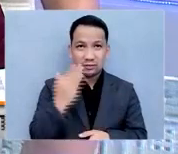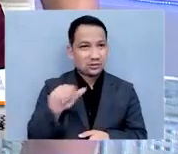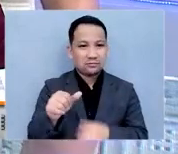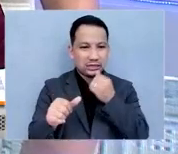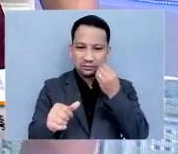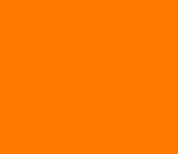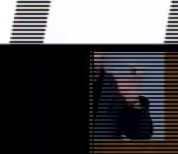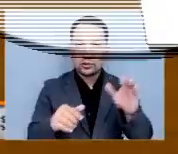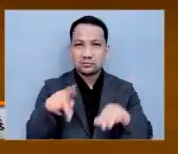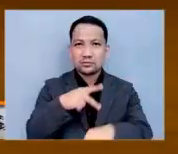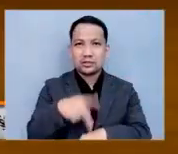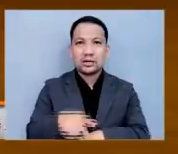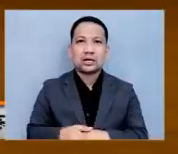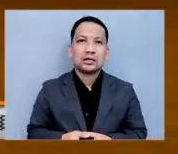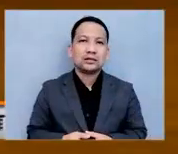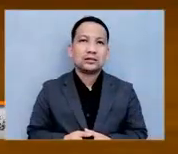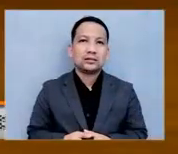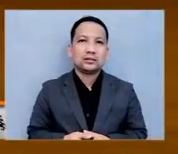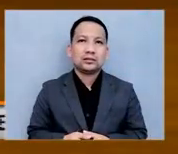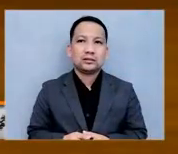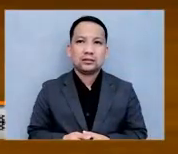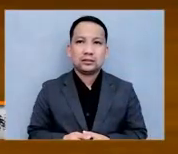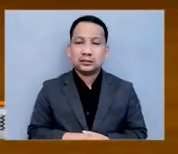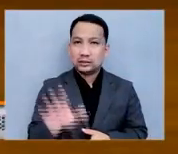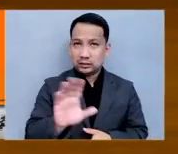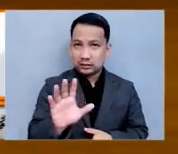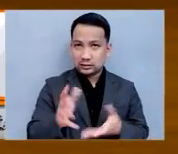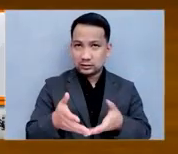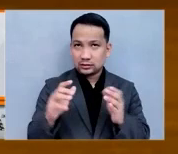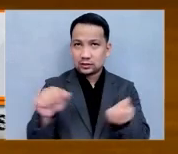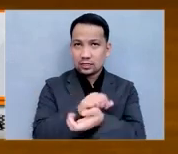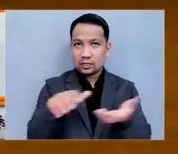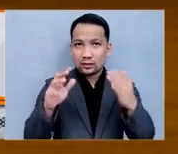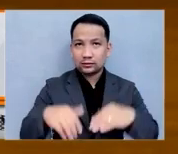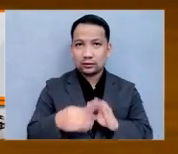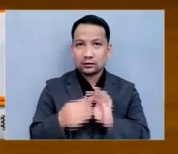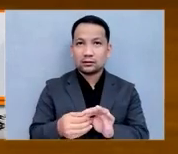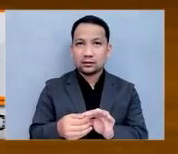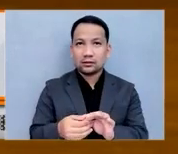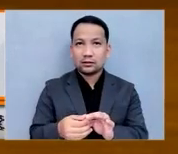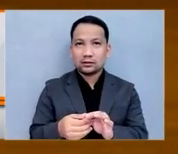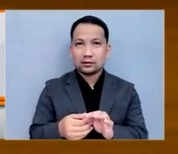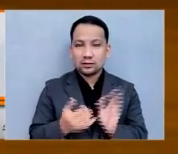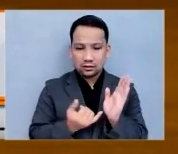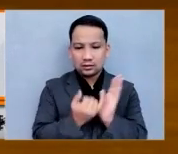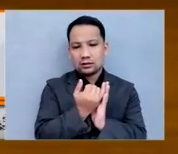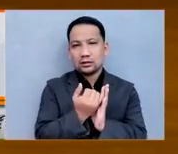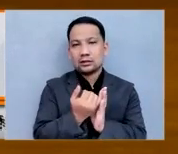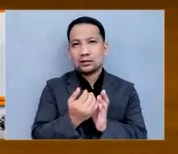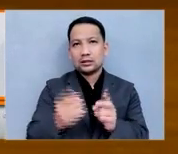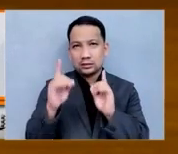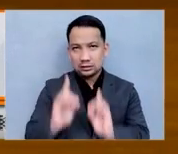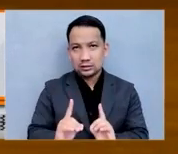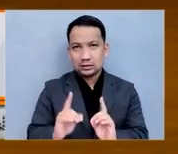Marianne Enriquez. Hindi natin papayagan na sirain ninuan ang integridad ng Kongreso.